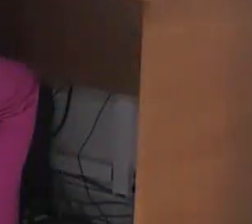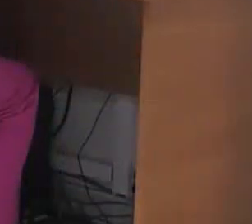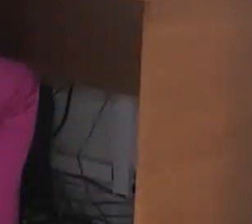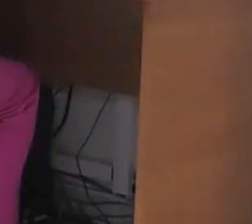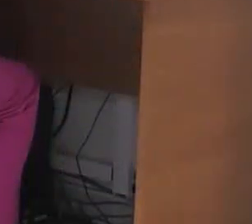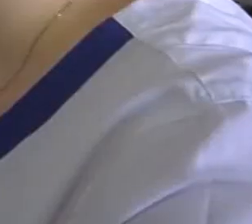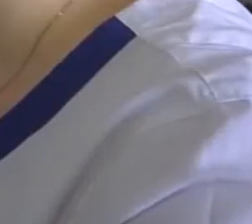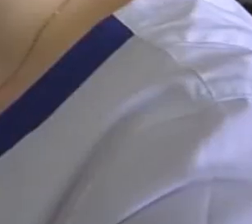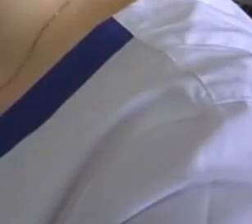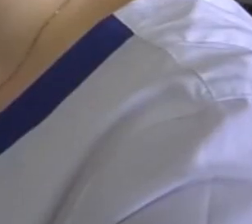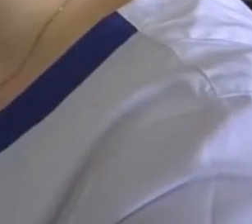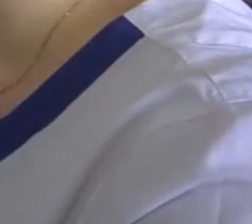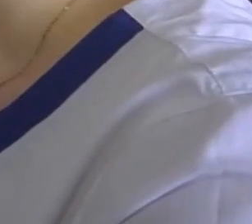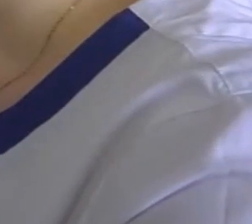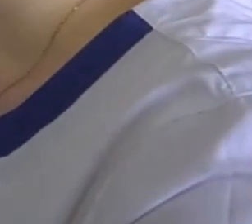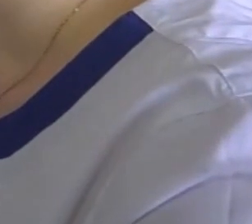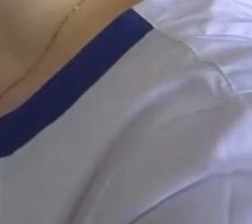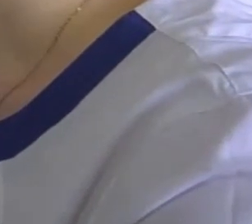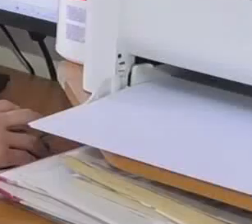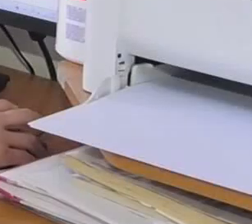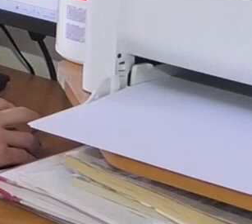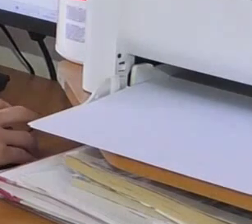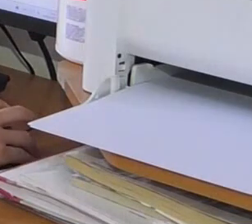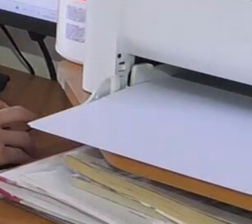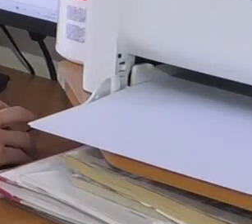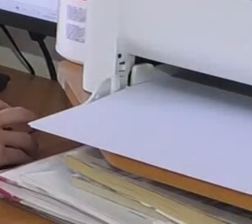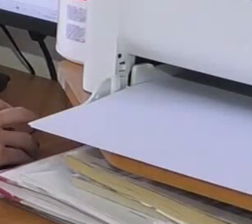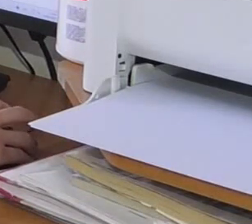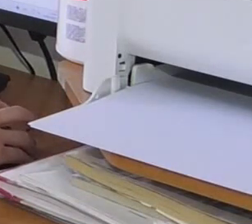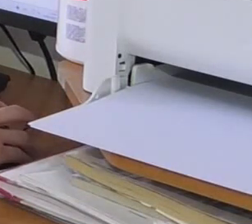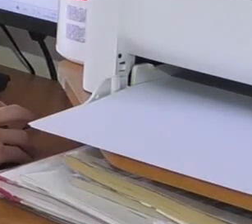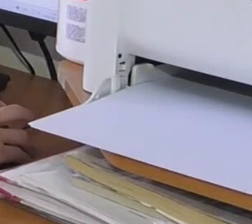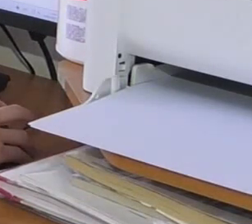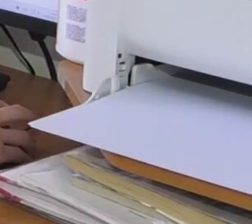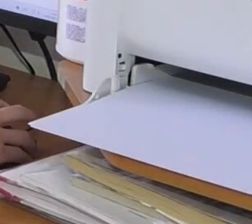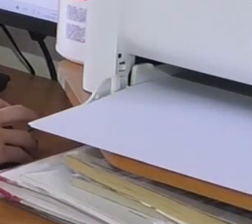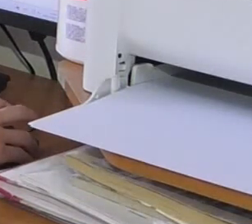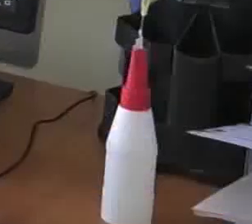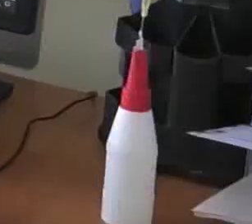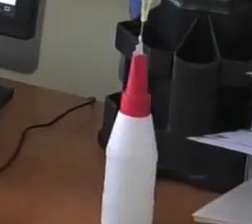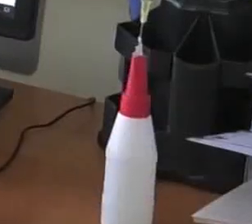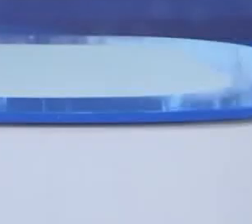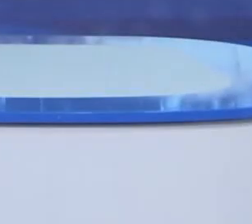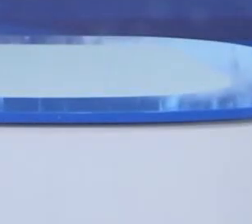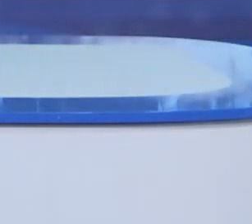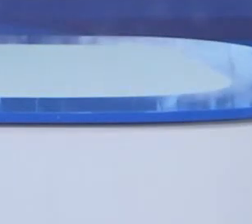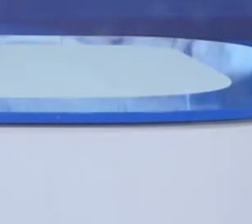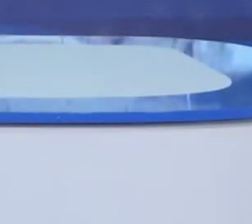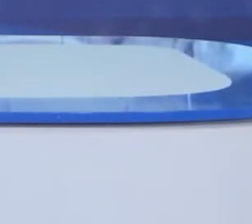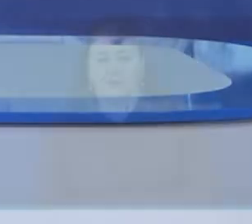Бүгін халықаралық акушерлер күні. Перинаталдық орталықтағы мереке құрметті кәсібилеріне арналды.